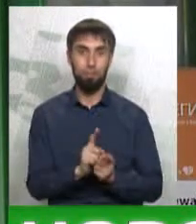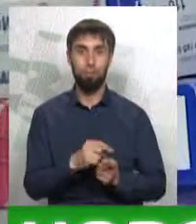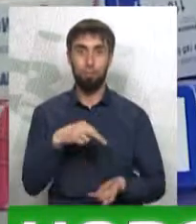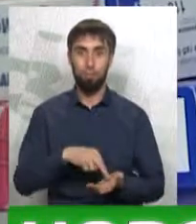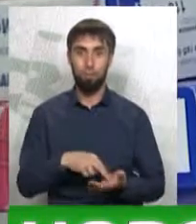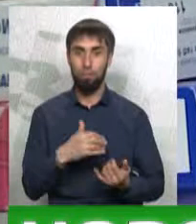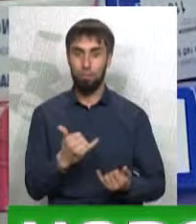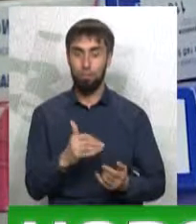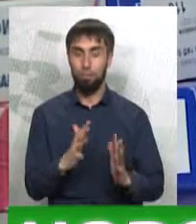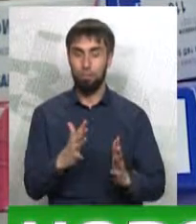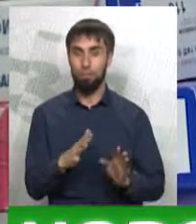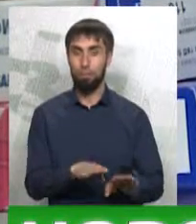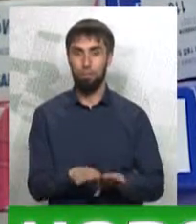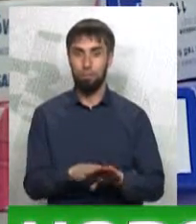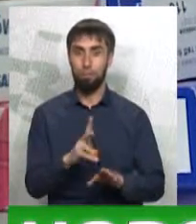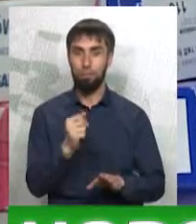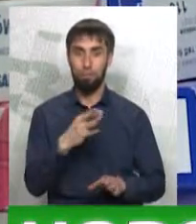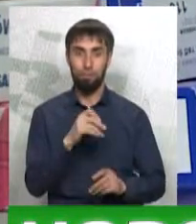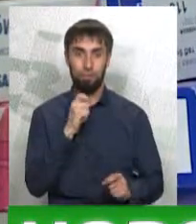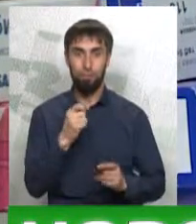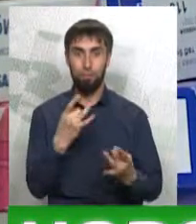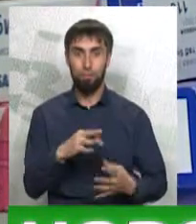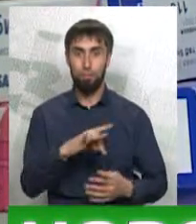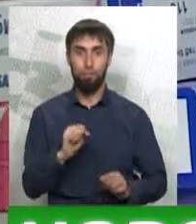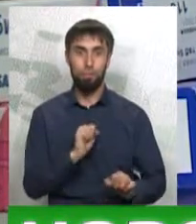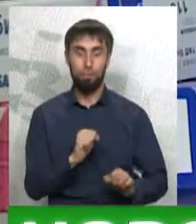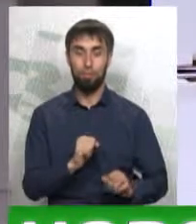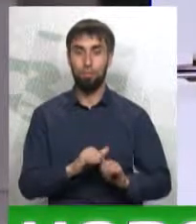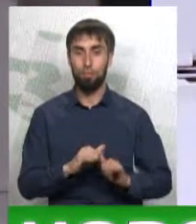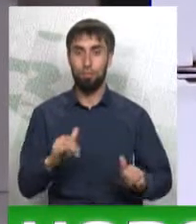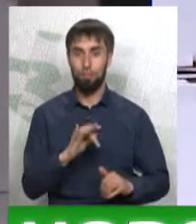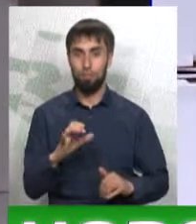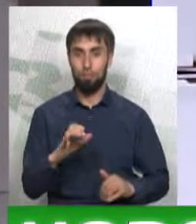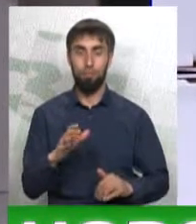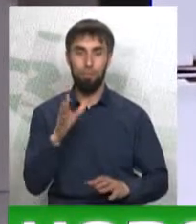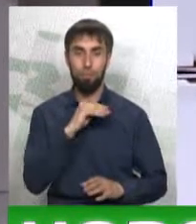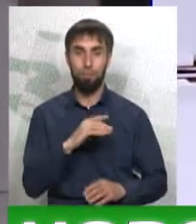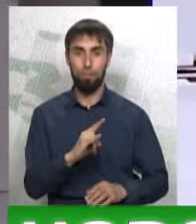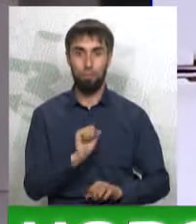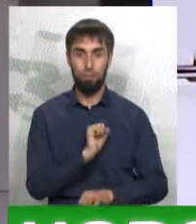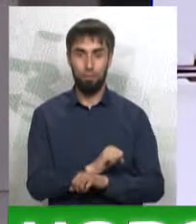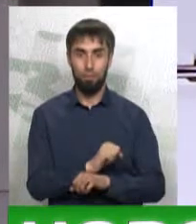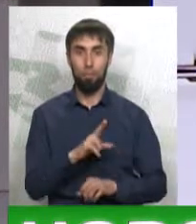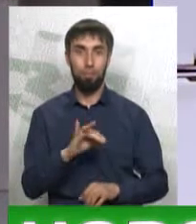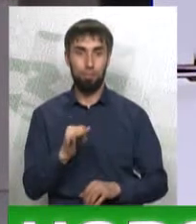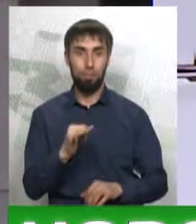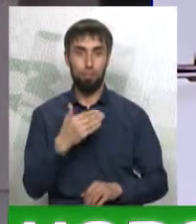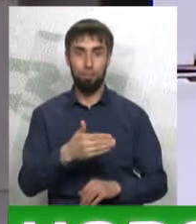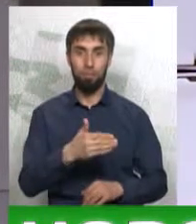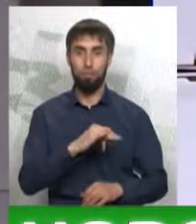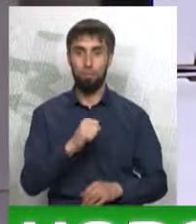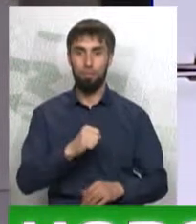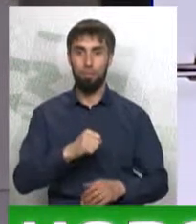ценников. Сейчас ситуация аналогичная, но при соблюдении простых мер защиты распространения вируса удалось бы остановить, как и вытекающие из